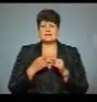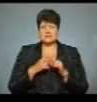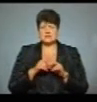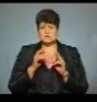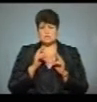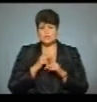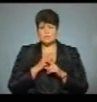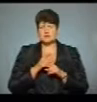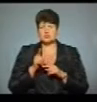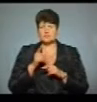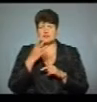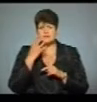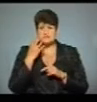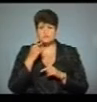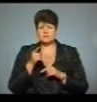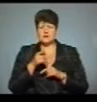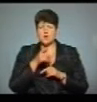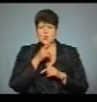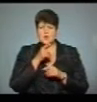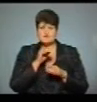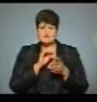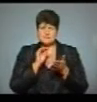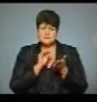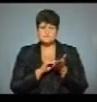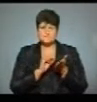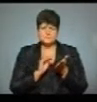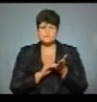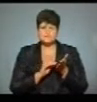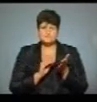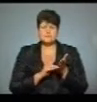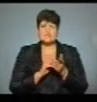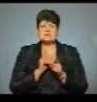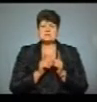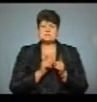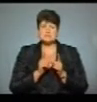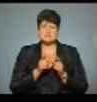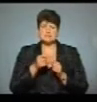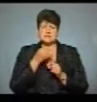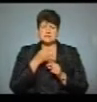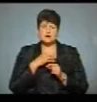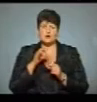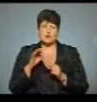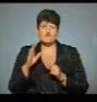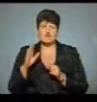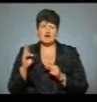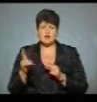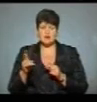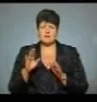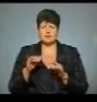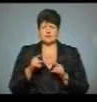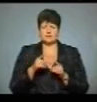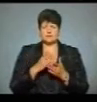помилка. І тому, щоб не забути, вона олівцем собі вносила, записувала ті зміни, які сказали їй на ОВК, і вони потім згодом